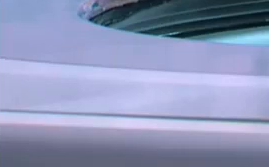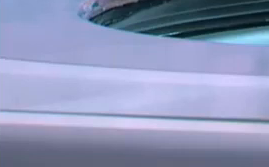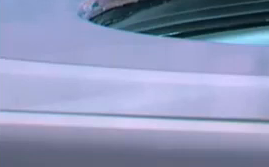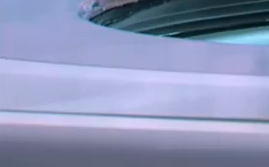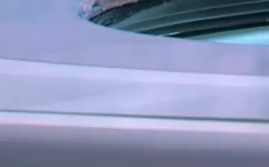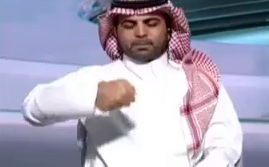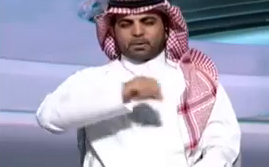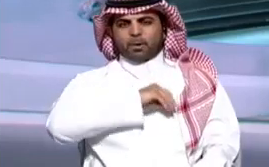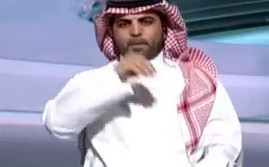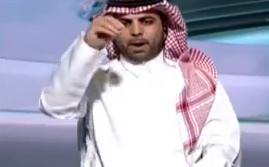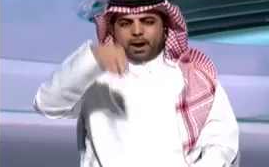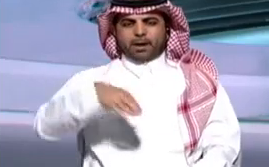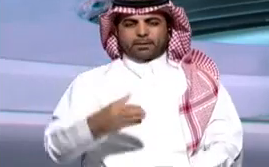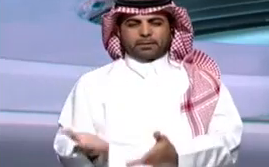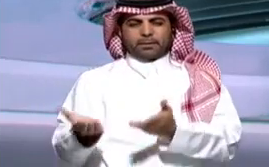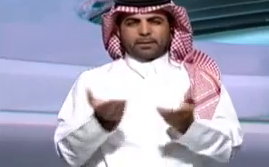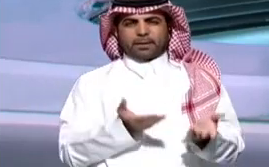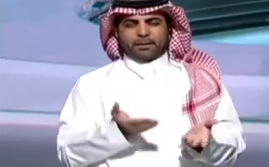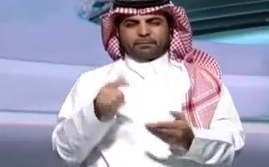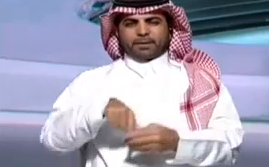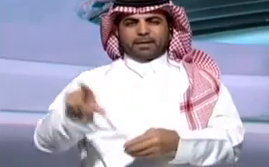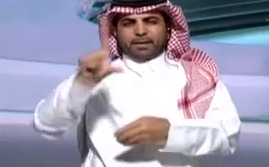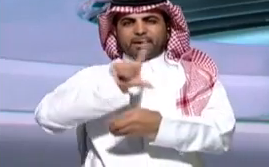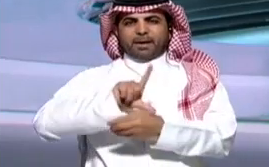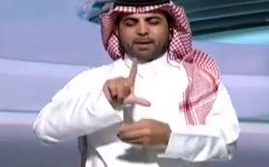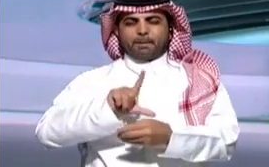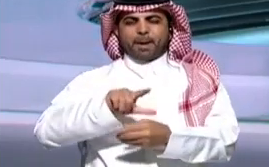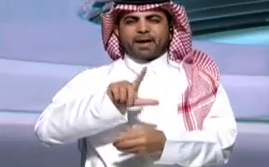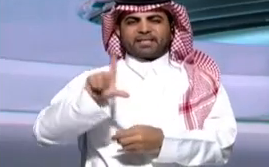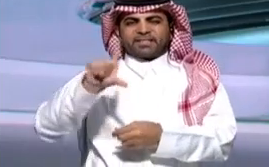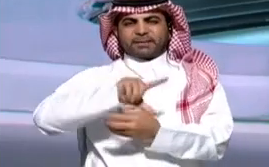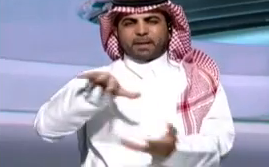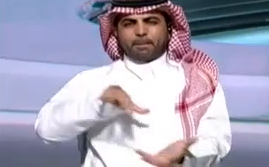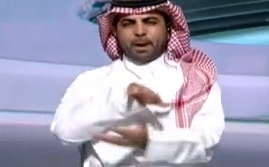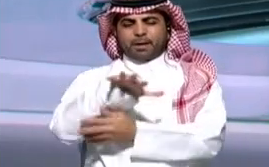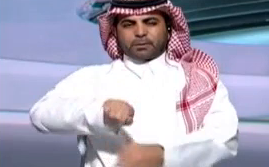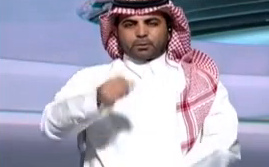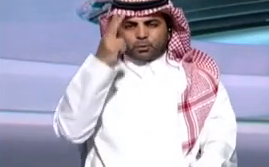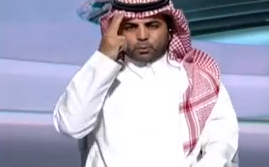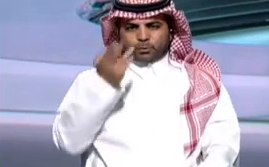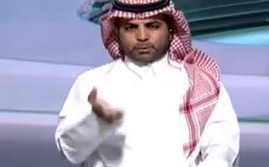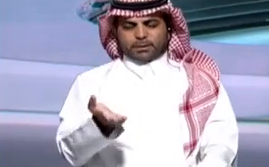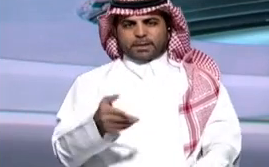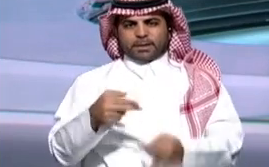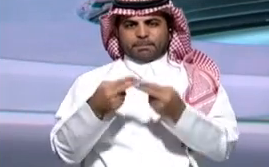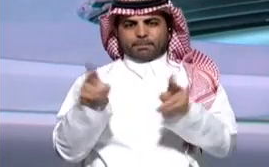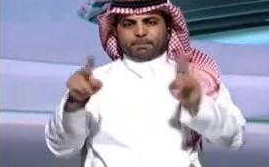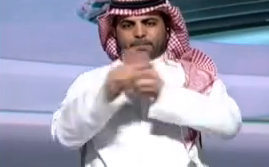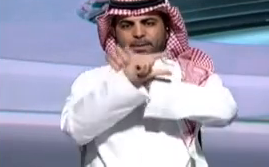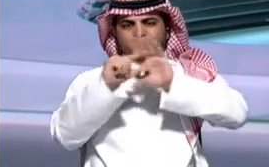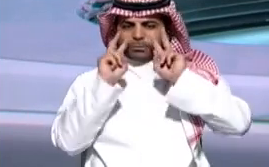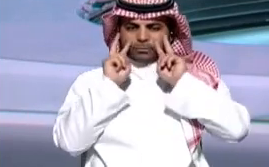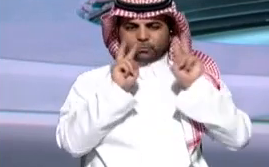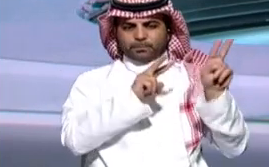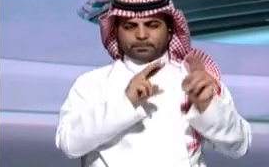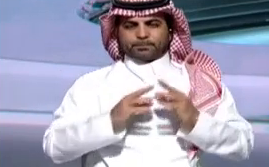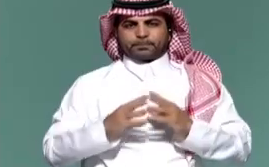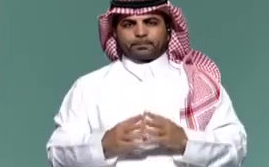السلام عليكم ورحمة الله وبركاته، أهلا بكم مشاهدينا في نشرة الأخبار الرئيسة من قناة السعودية. البداية